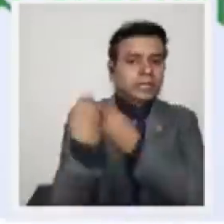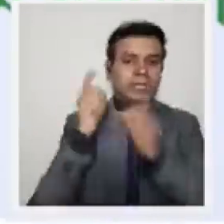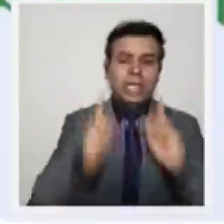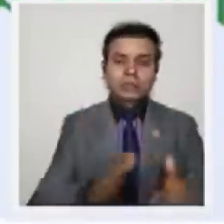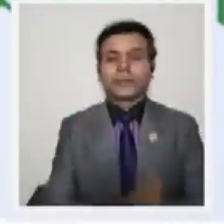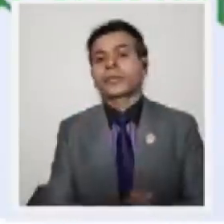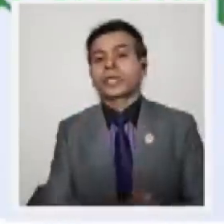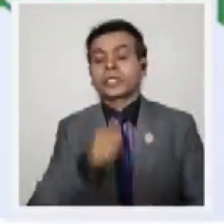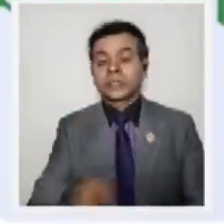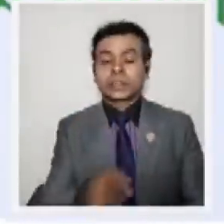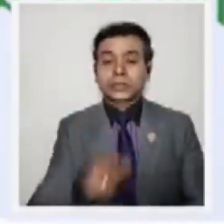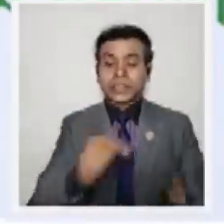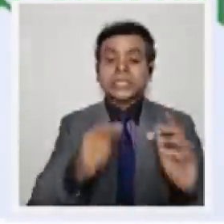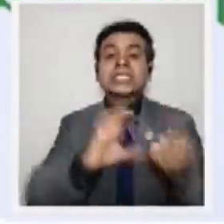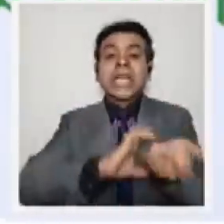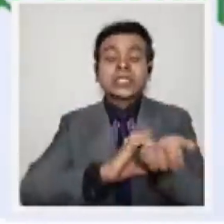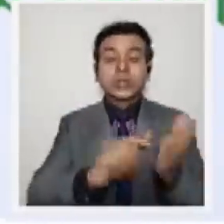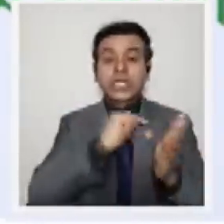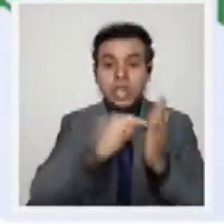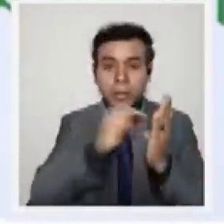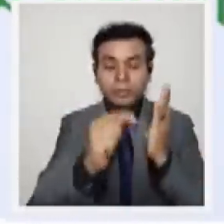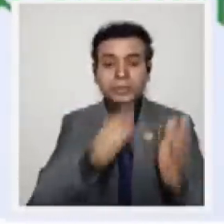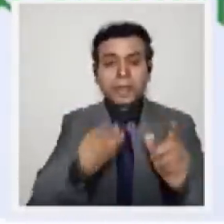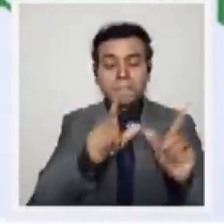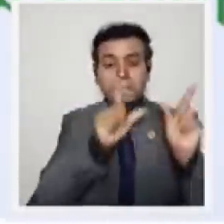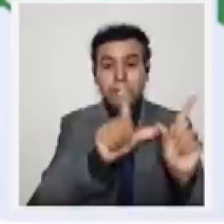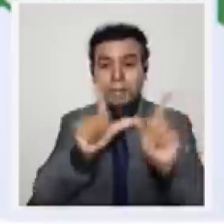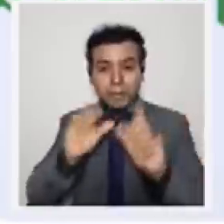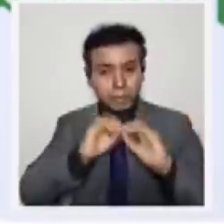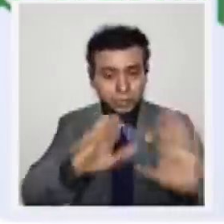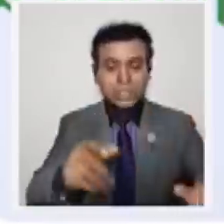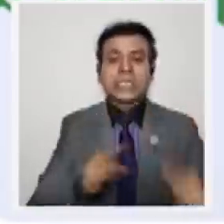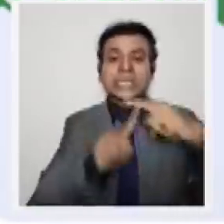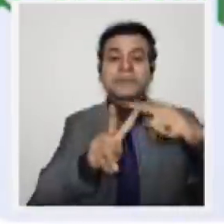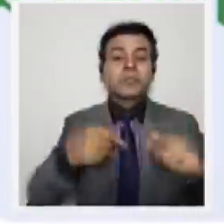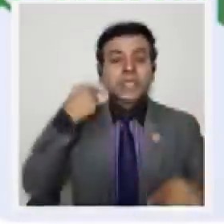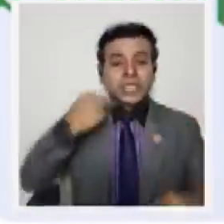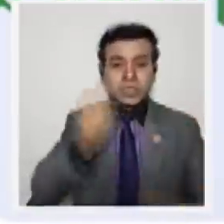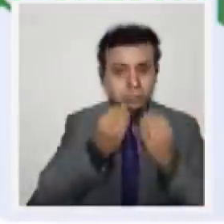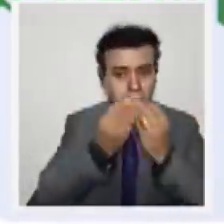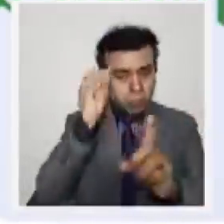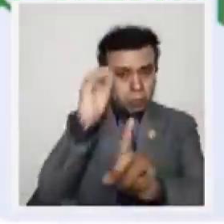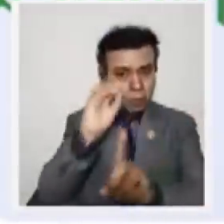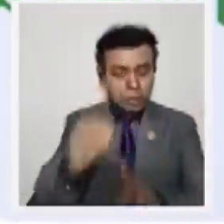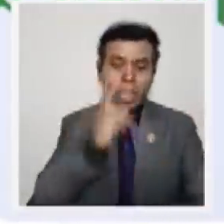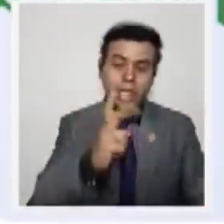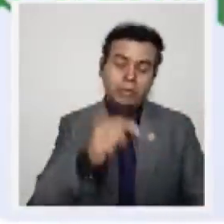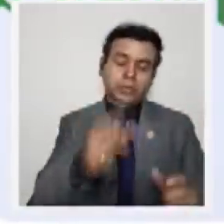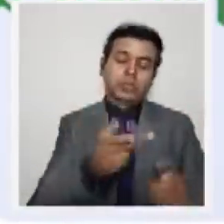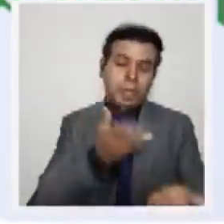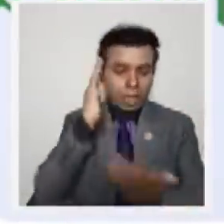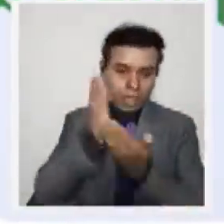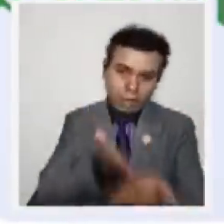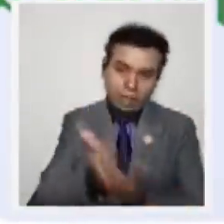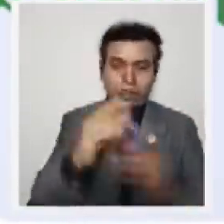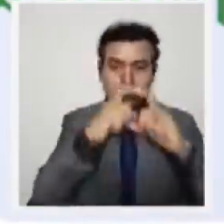বলবো, আপনার সুরক্ষা আপনার হাতে, নিজেকে সুরক্ষিত রাখার জন্য যা যা স্বাস্থ্য নিয়মগুলো আছে, স্বাস্থ্যবিধিগুলো